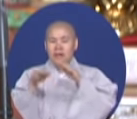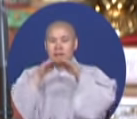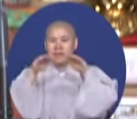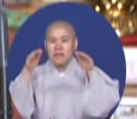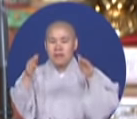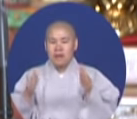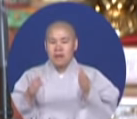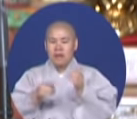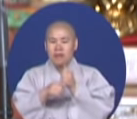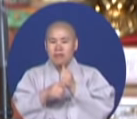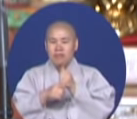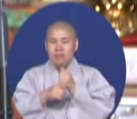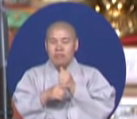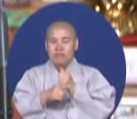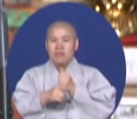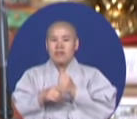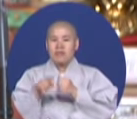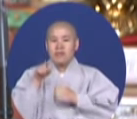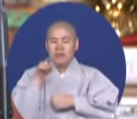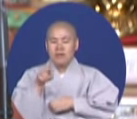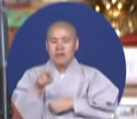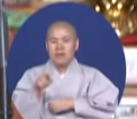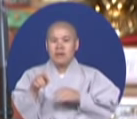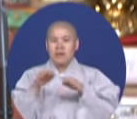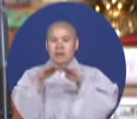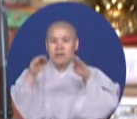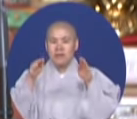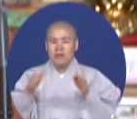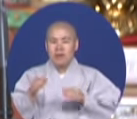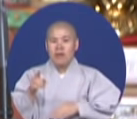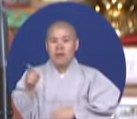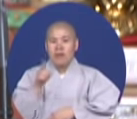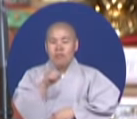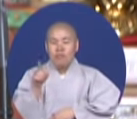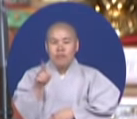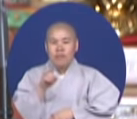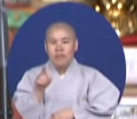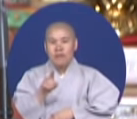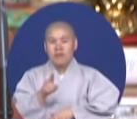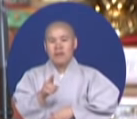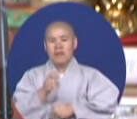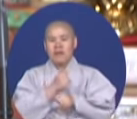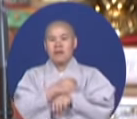단이라는 의미고, 그 단에는 무슨 단이냐?